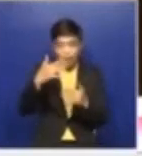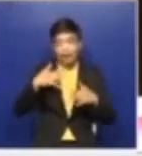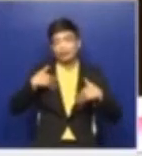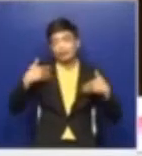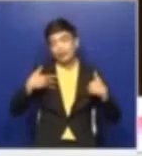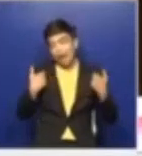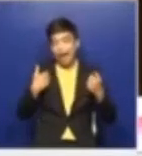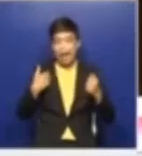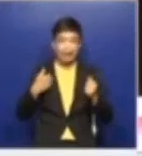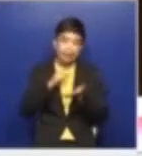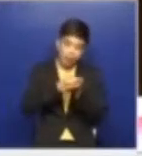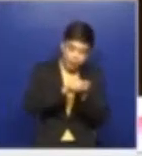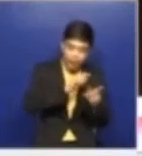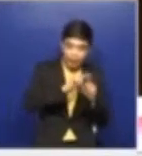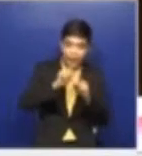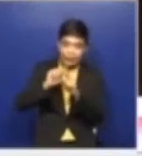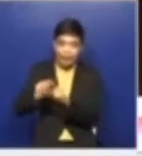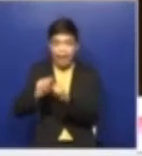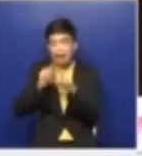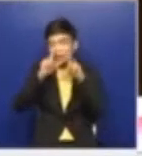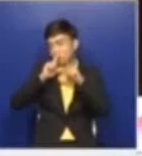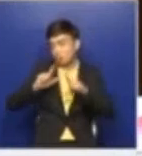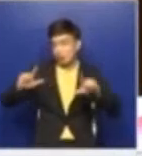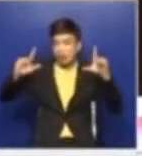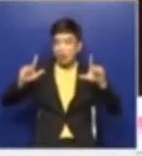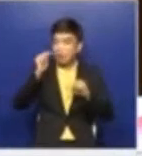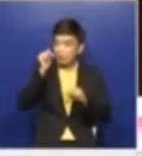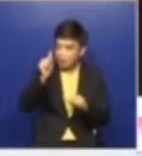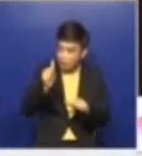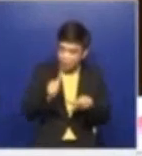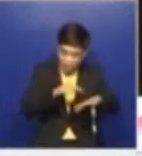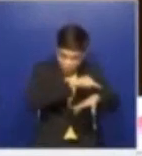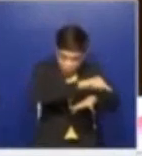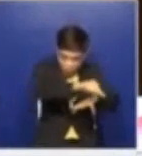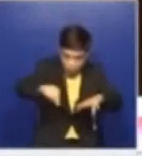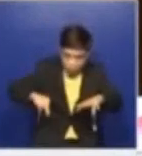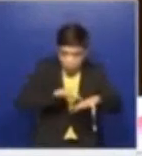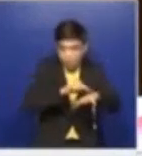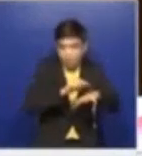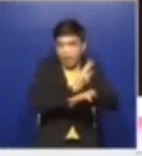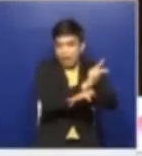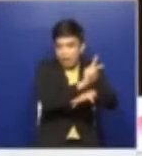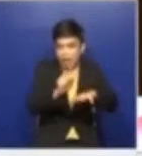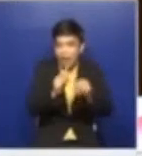บายและมีหน้ามีตามีสถานที่ที่เป็นปอดของกรุงเทพมหานคร